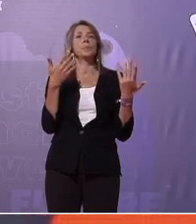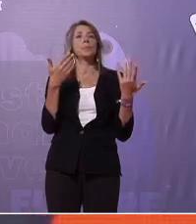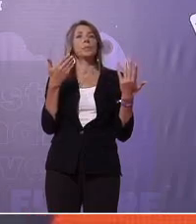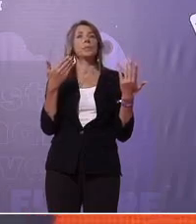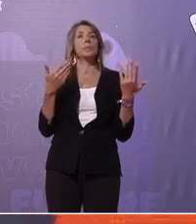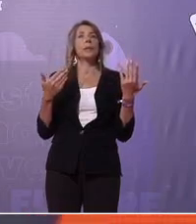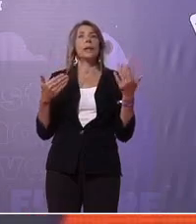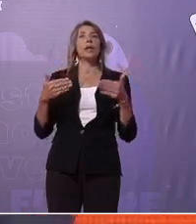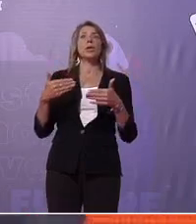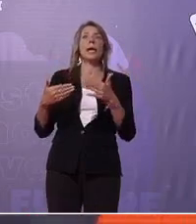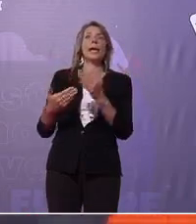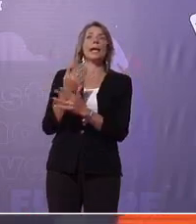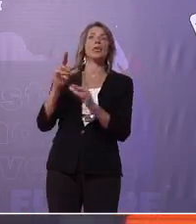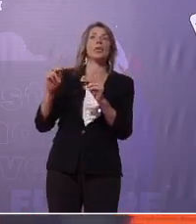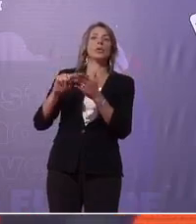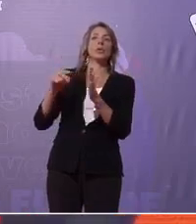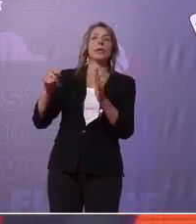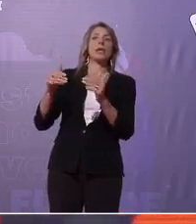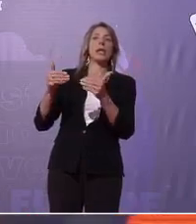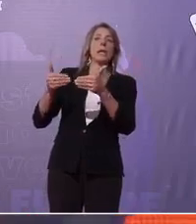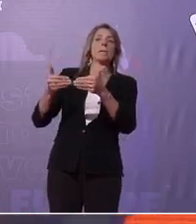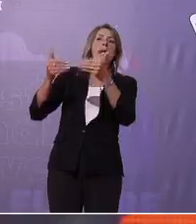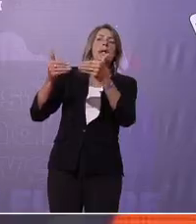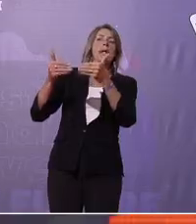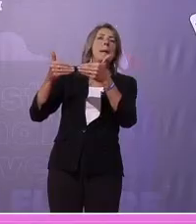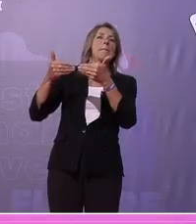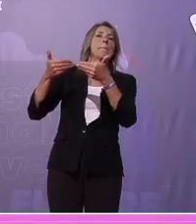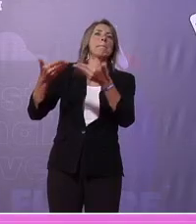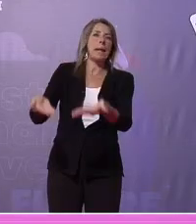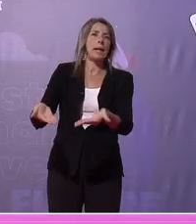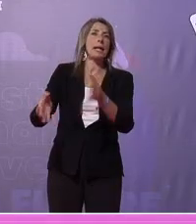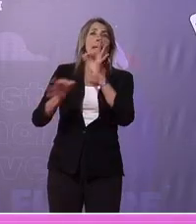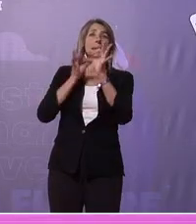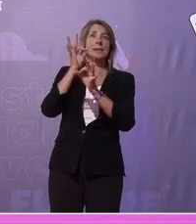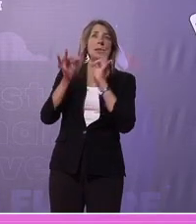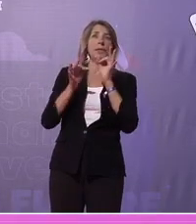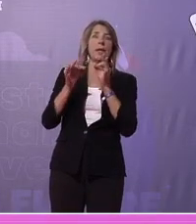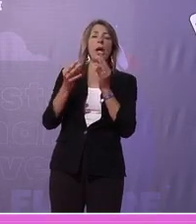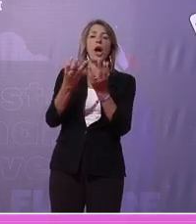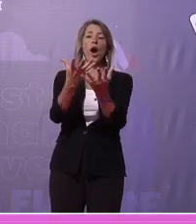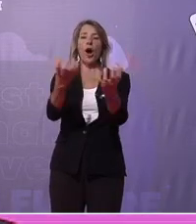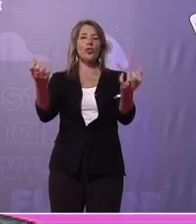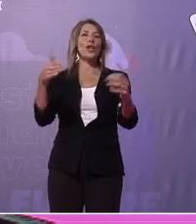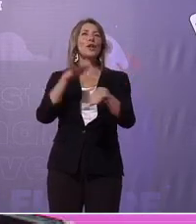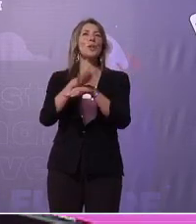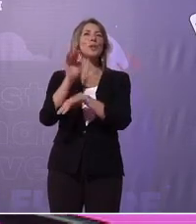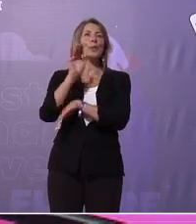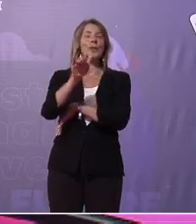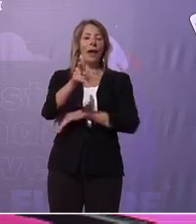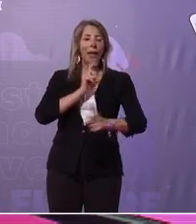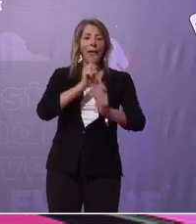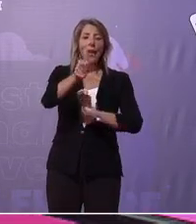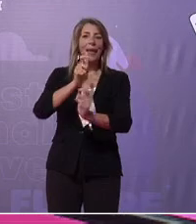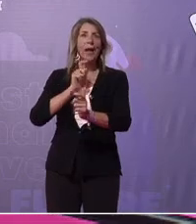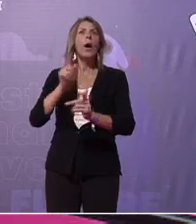tecnologica il fatto F che si riuscirà sempre di più a interagire con gli oggetti di uso quotidiano o gli oggetti che usano i